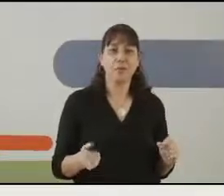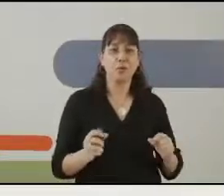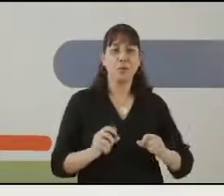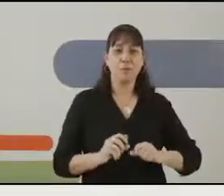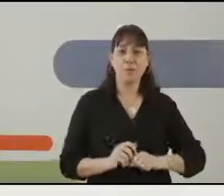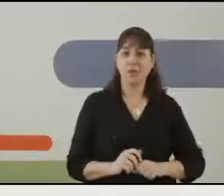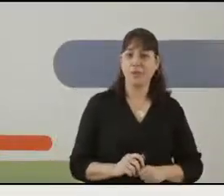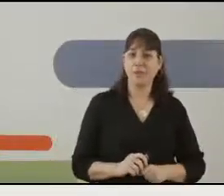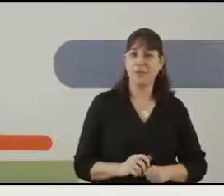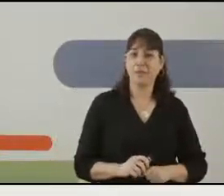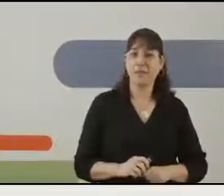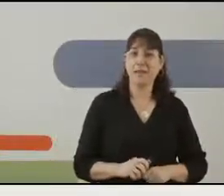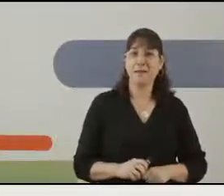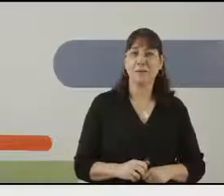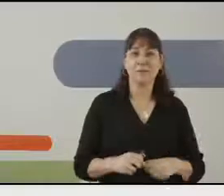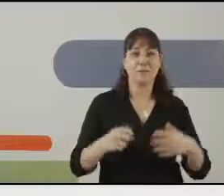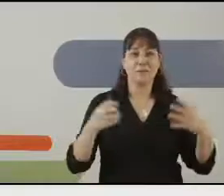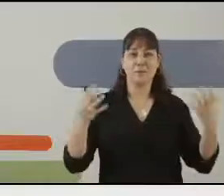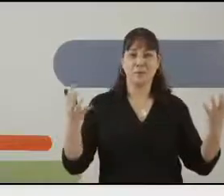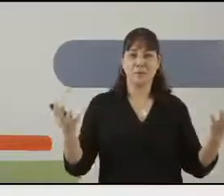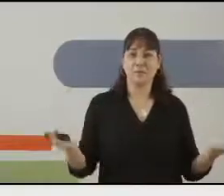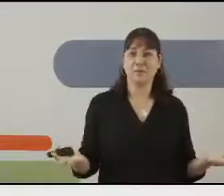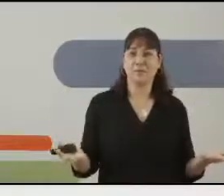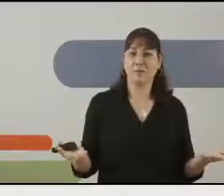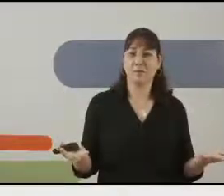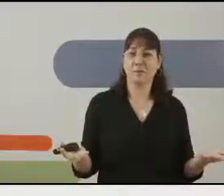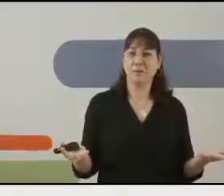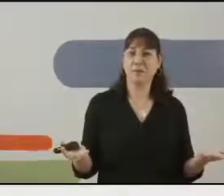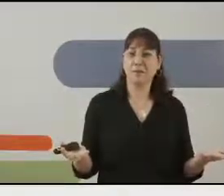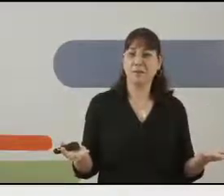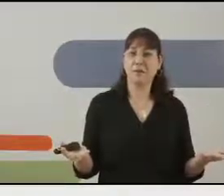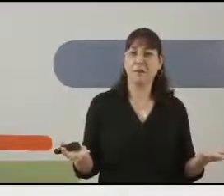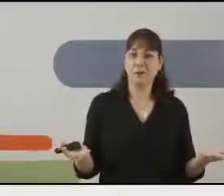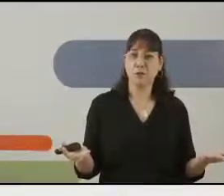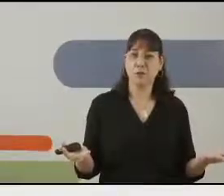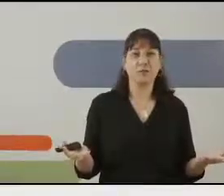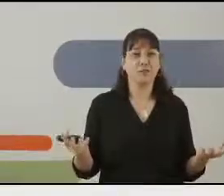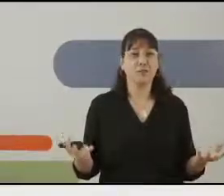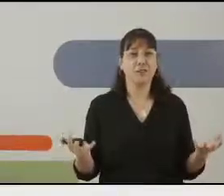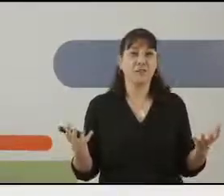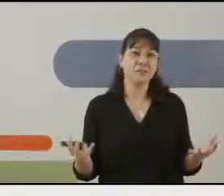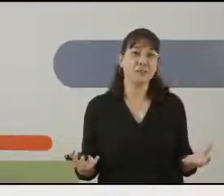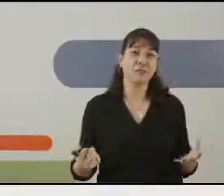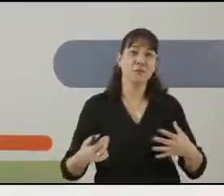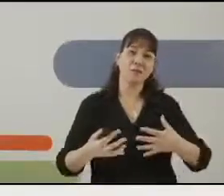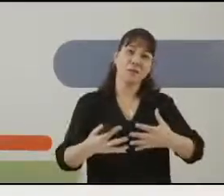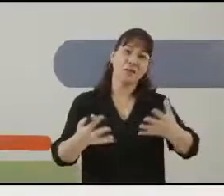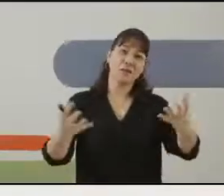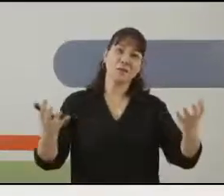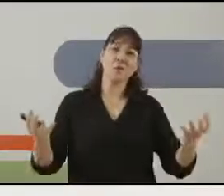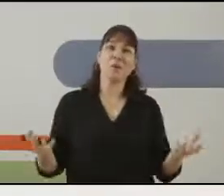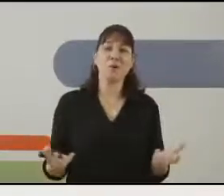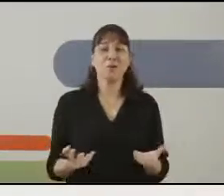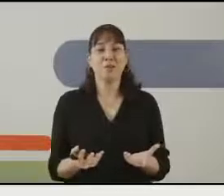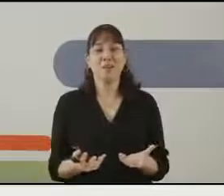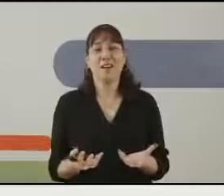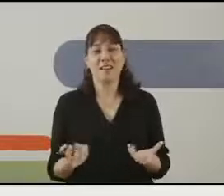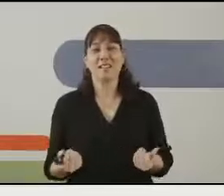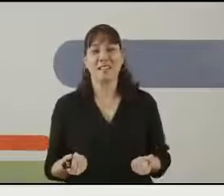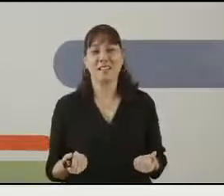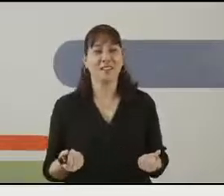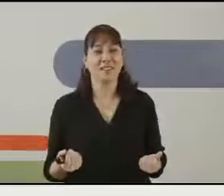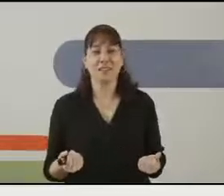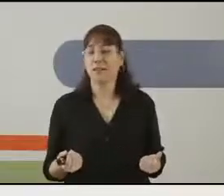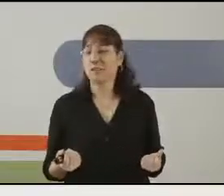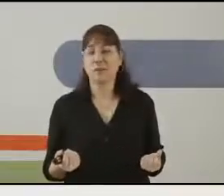ותראו את הפירות האלה, איך הם מופרדים בקבוצות, אבל איך צרפו אותם יחד בצורה מאוד יפה